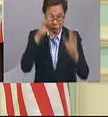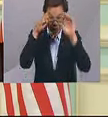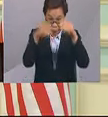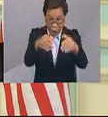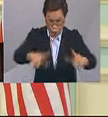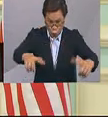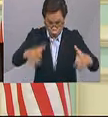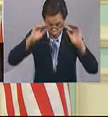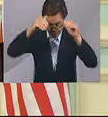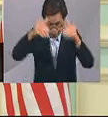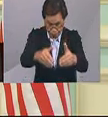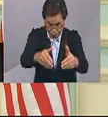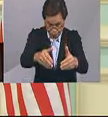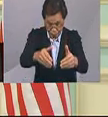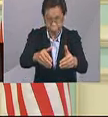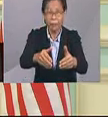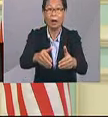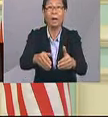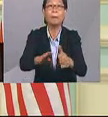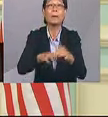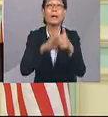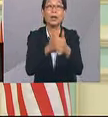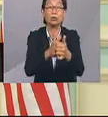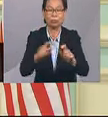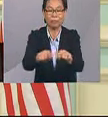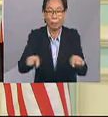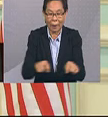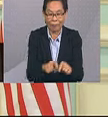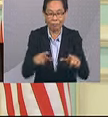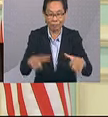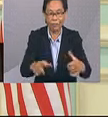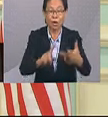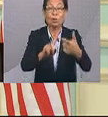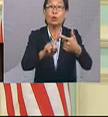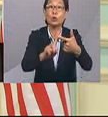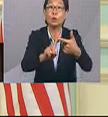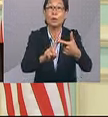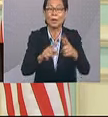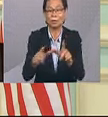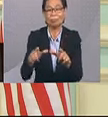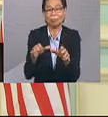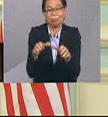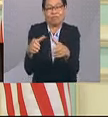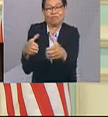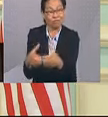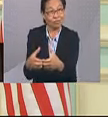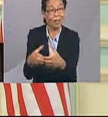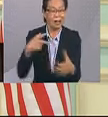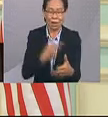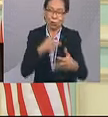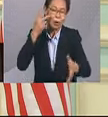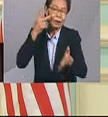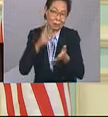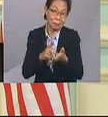group kita, sasaran kita berdasarkan lokaliti, dan yang keduanya berdasarkan kluster. Kita dah kenal pasti. Misalnya